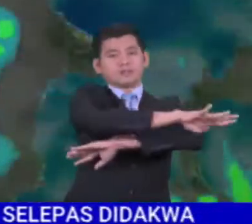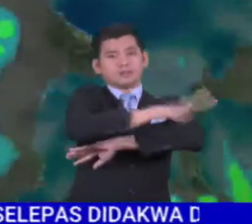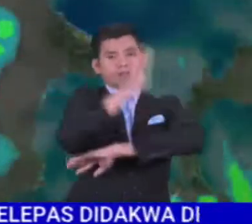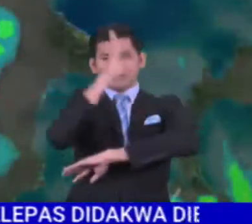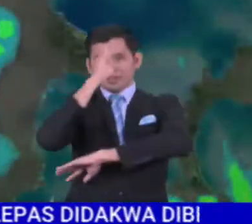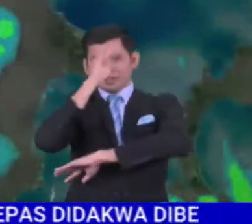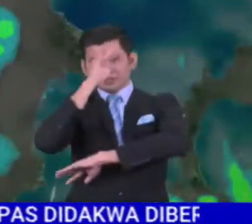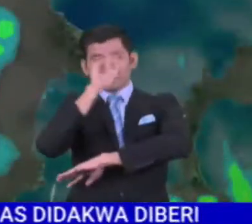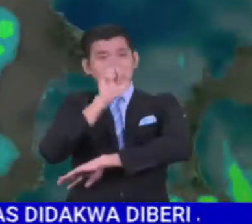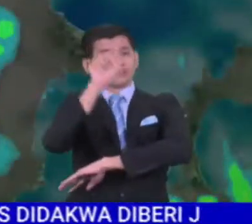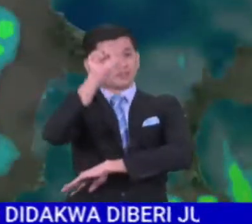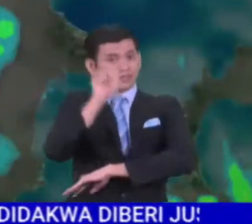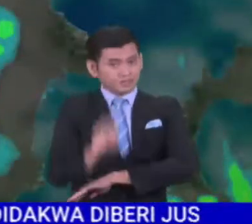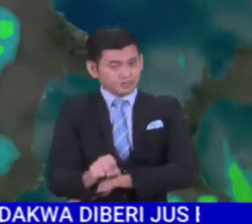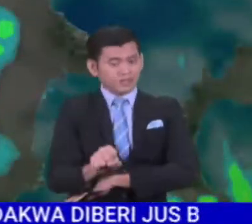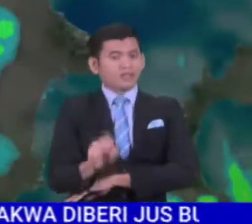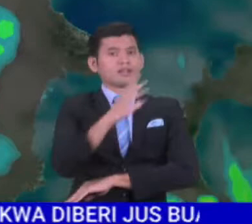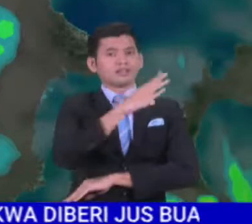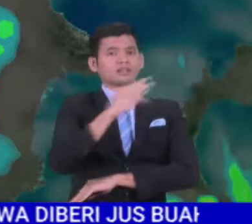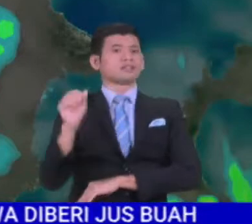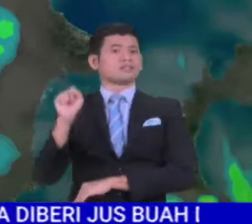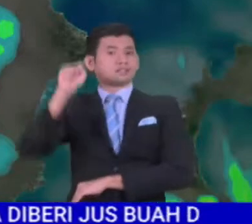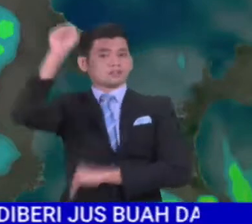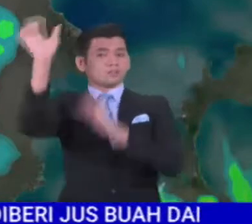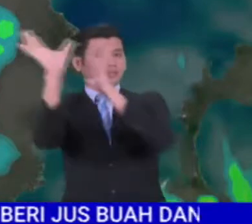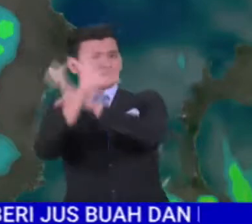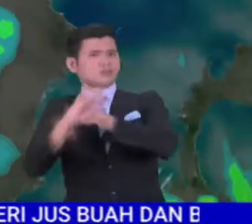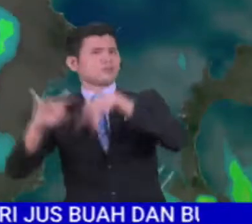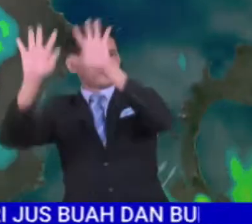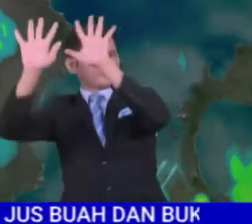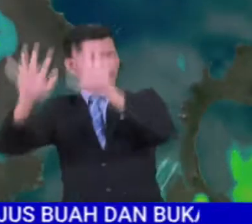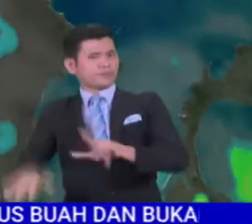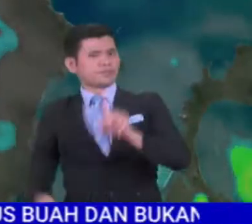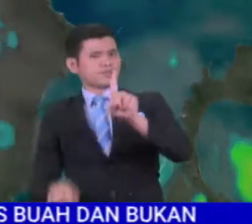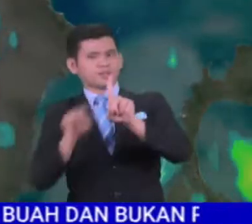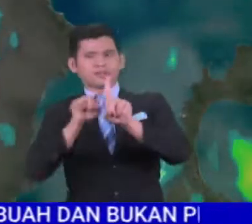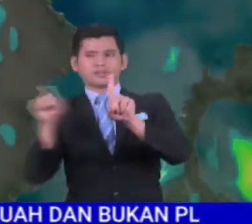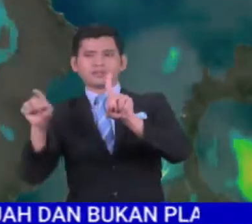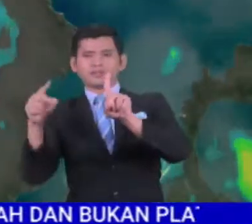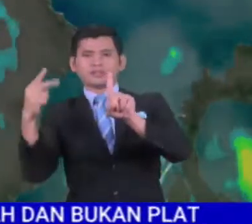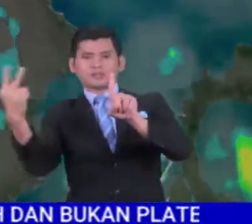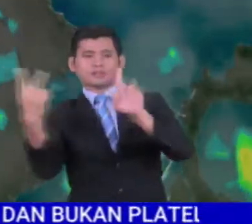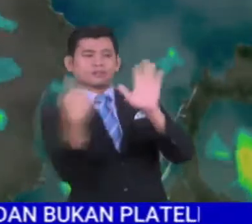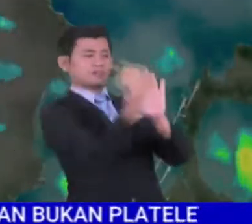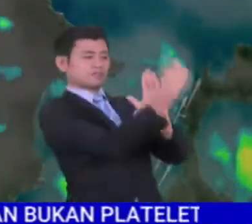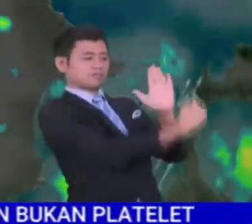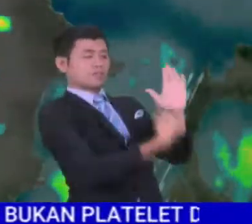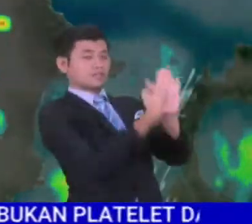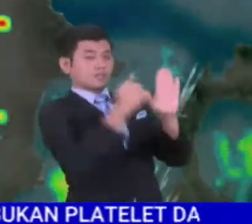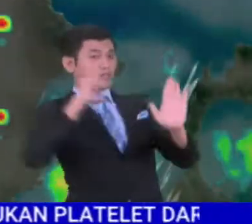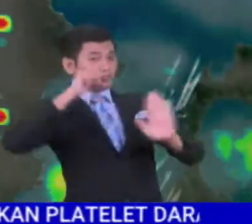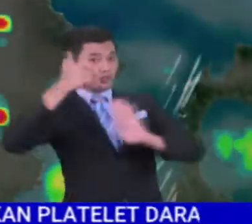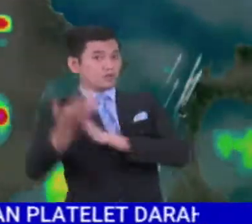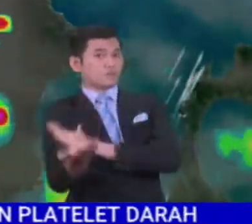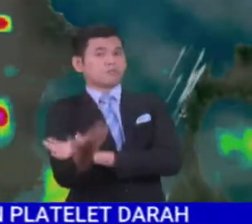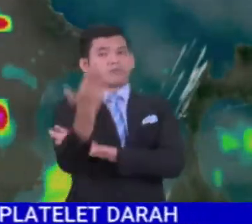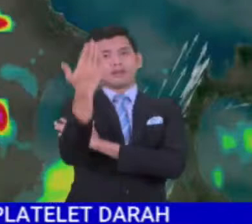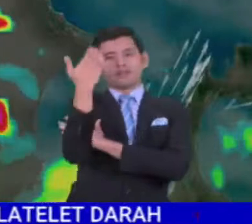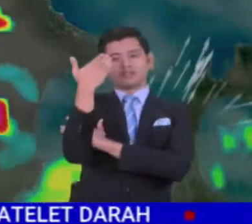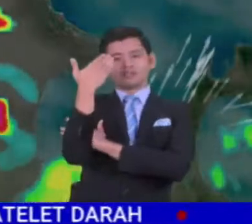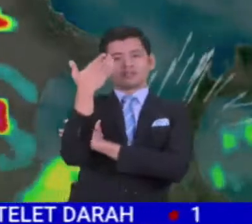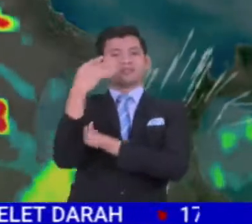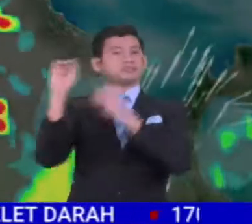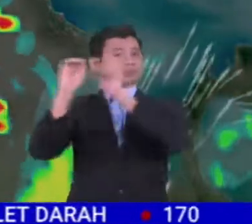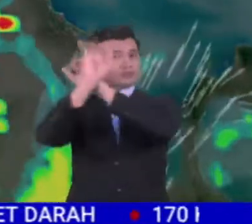Sarawak pula, keadaan hujan dijangka masih lagi boleh berlaku dalam tempoh masa 1 hingga 2 jam dan menjelang keesokan paginya keadaan cuaca cerah di